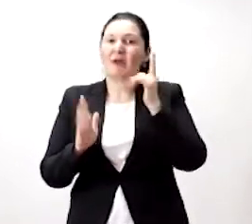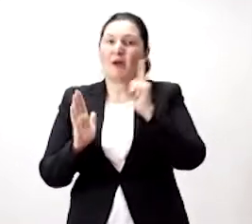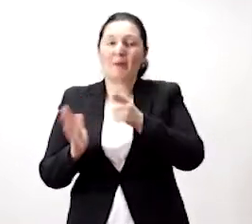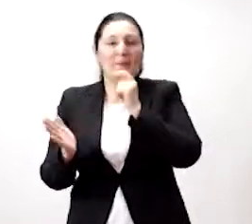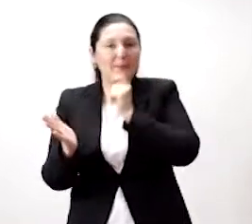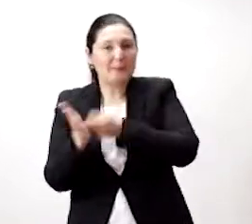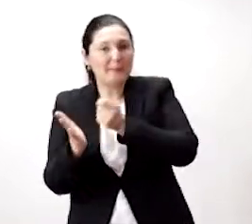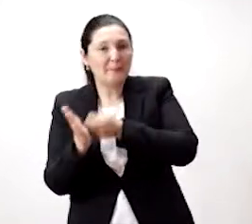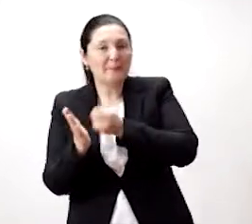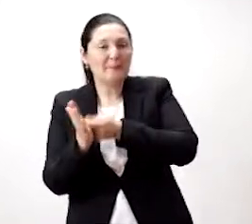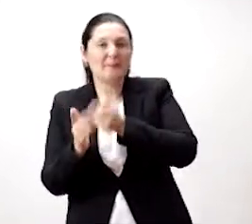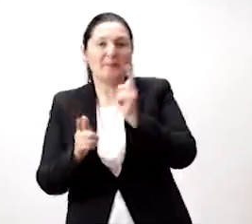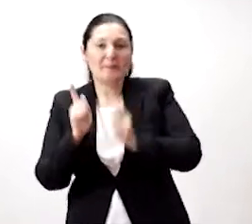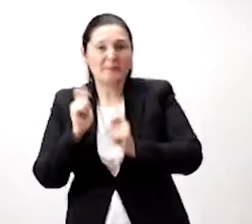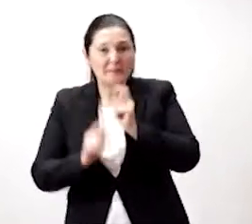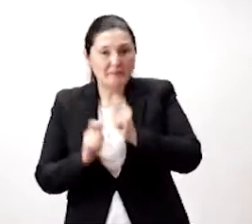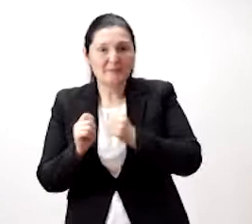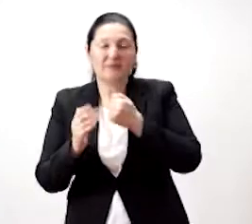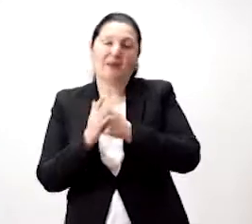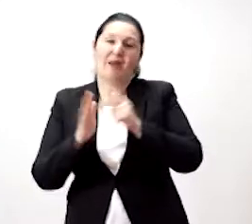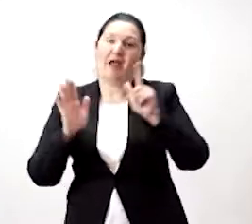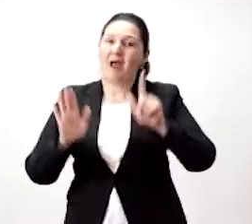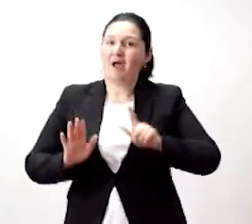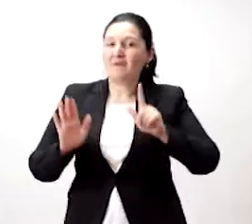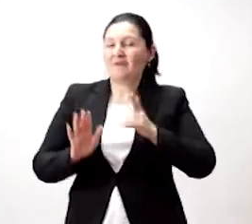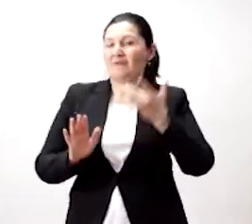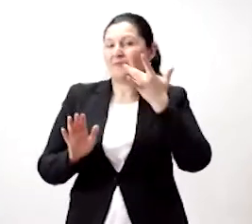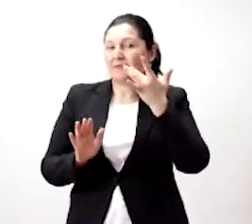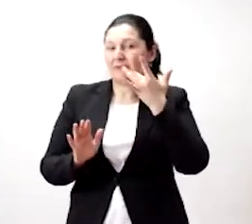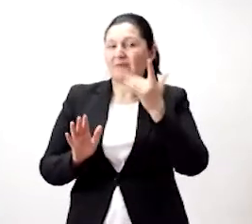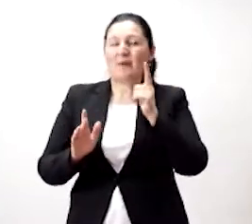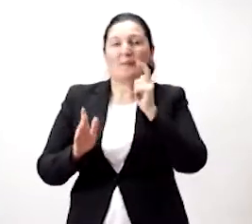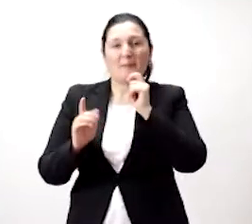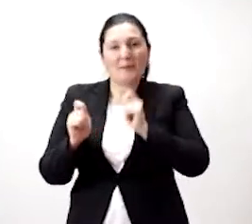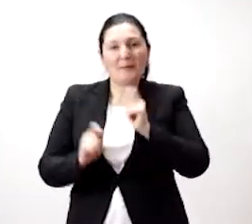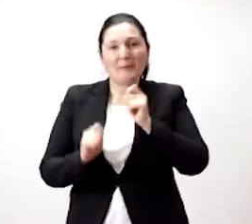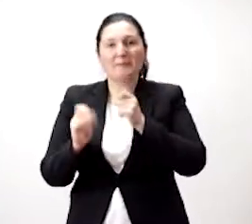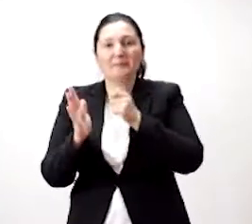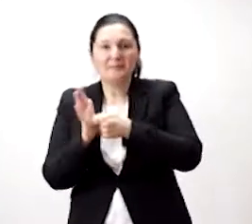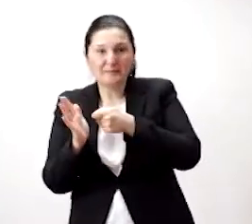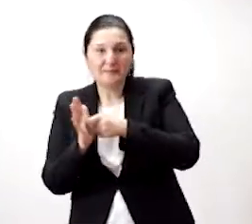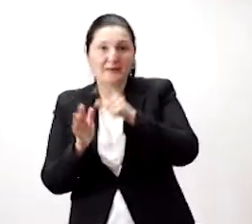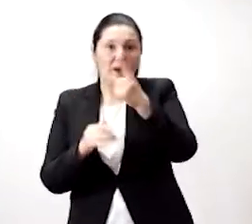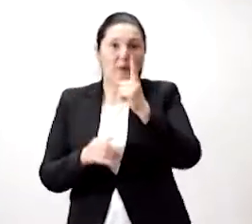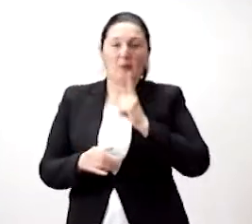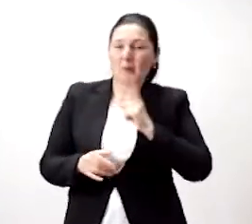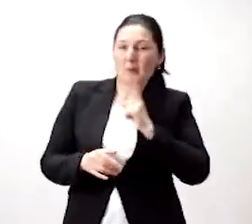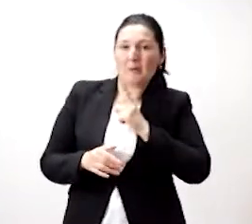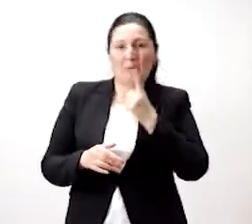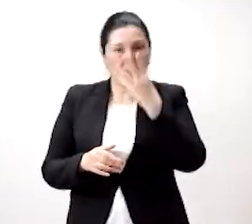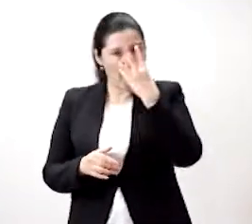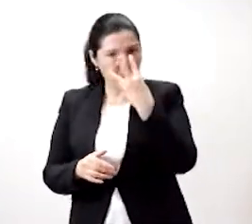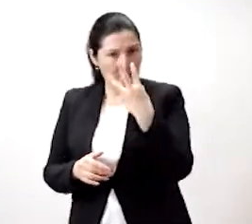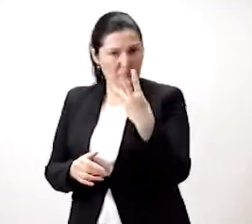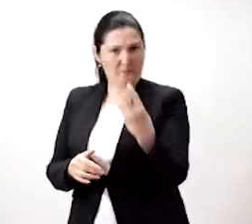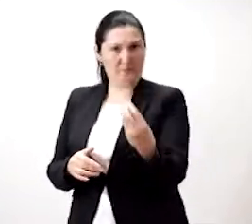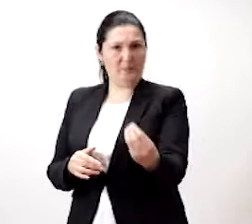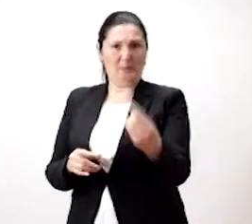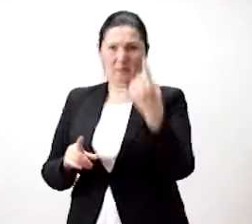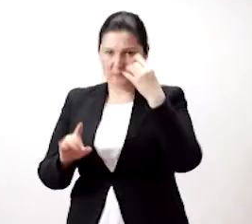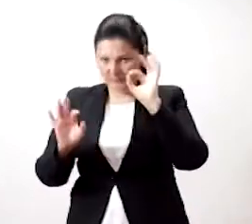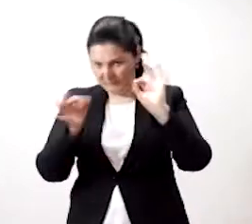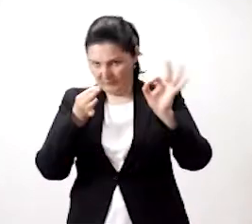رود. بچهش تا 7 ماهگی فقط شیر می خورد. مرچه خوراک ها تنها می گردند. چشمانشان تیز بین